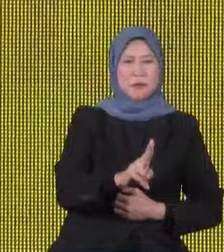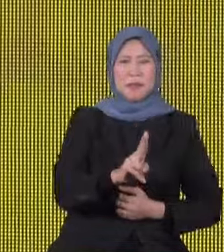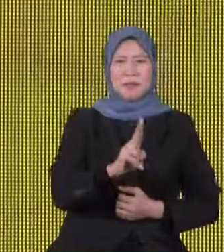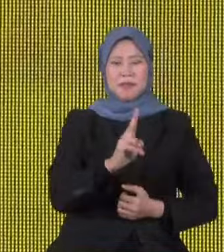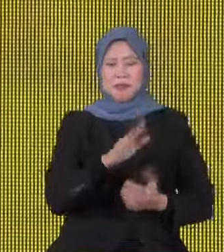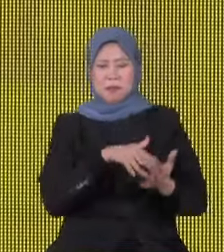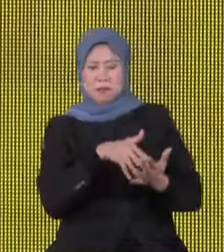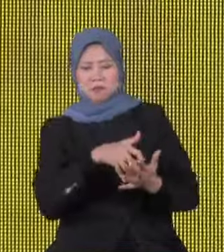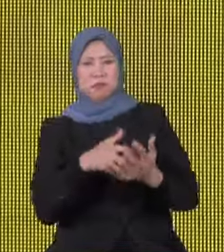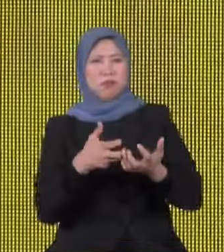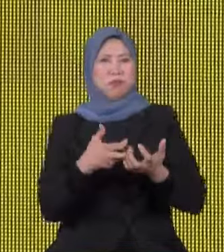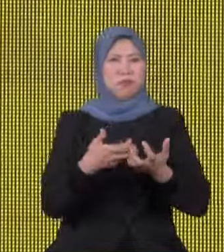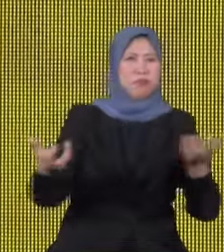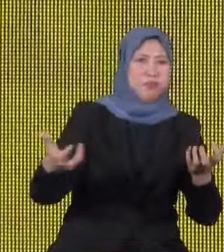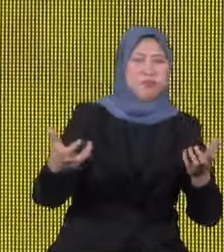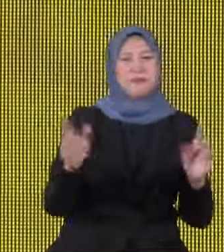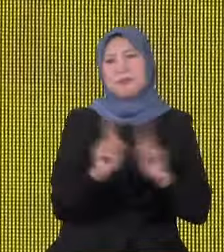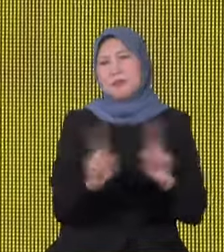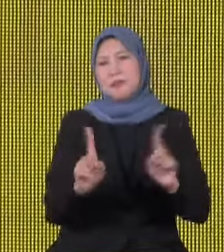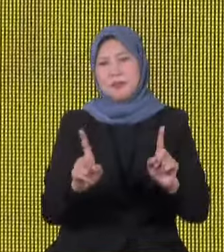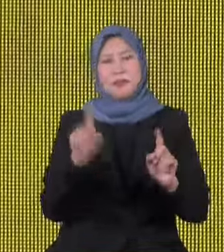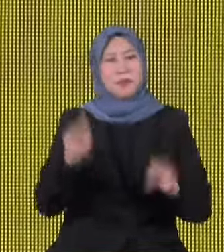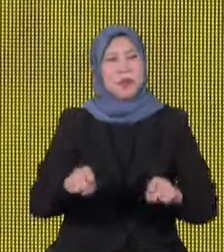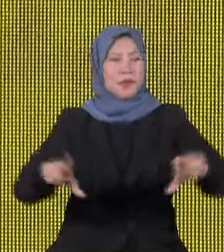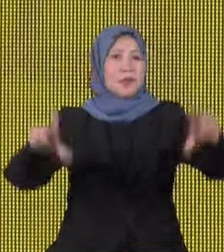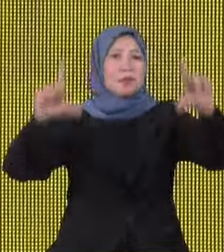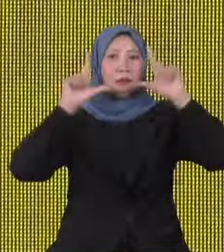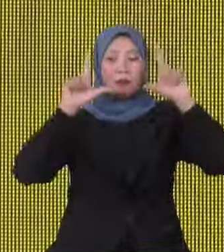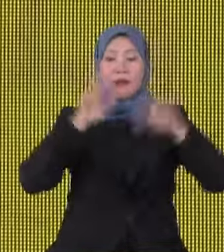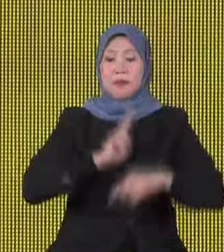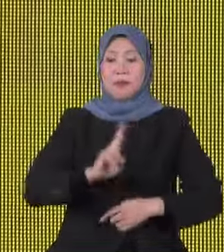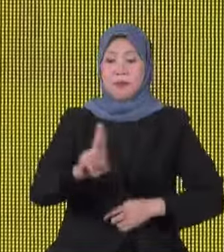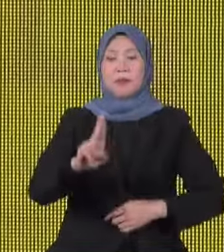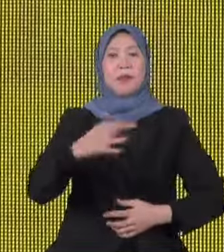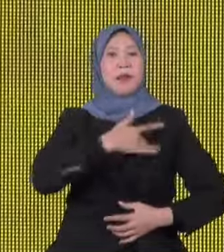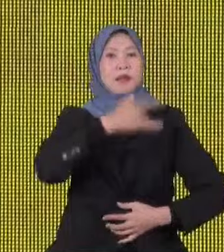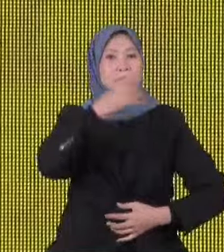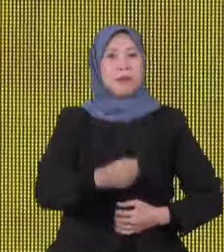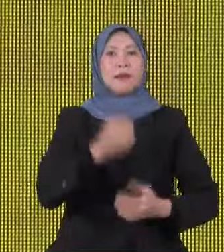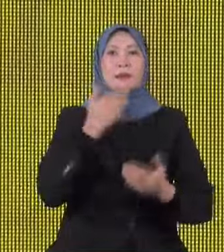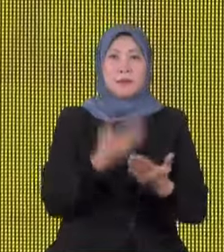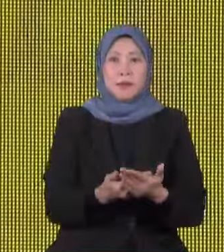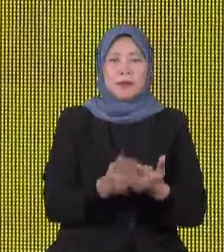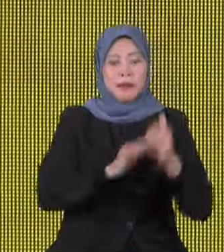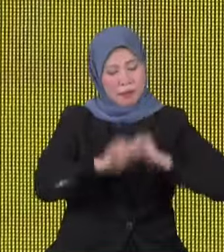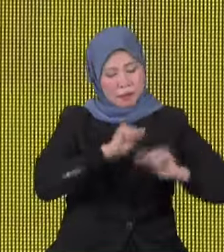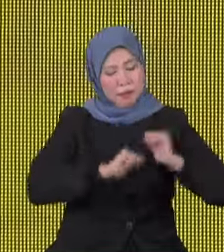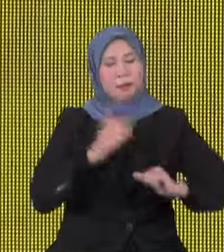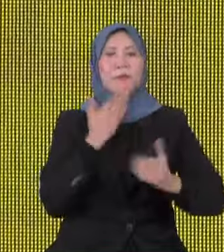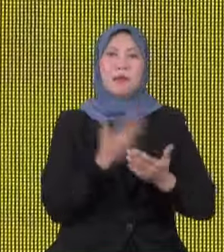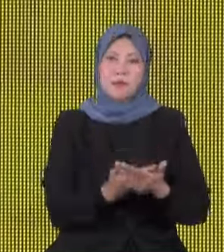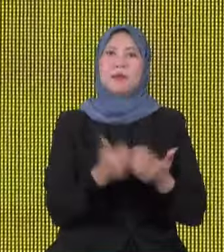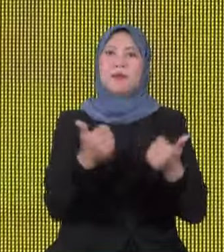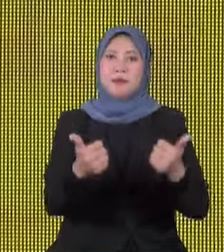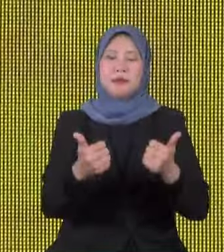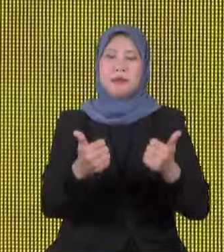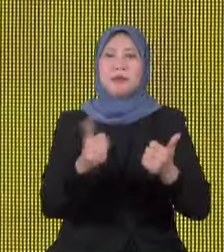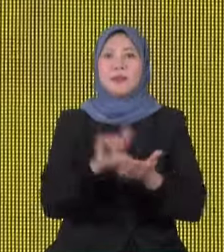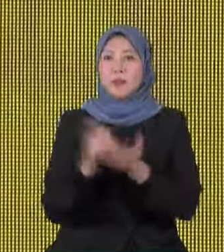yang melemahkan kita. Tapi mengangkat martabat agama dari segi akidah yang baik dan akhlak yang baik.